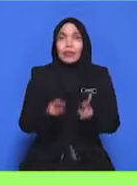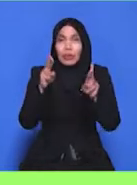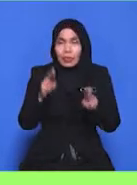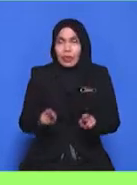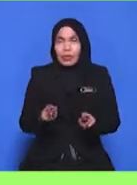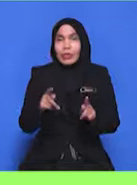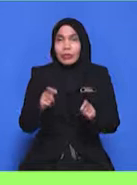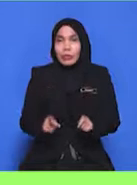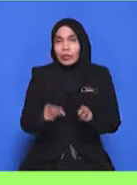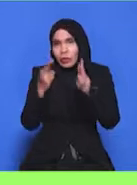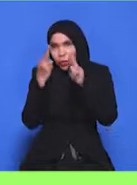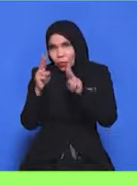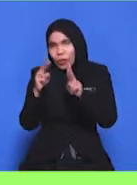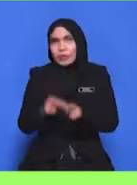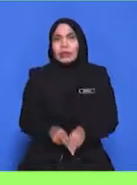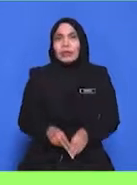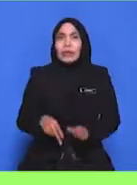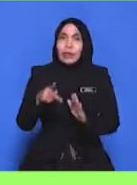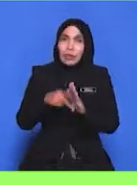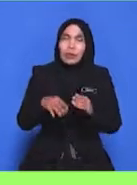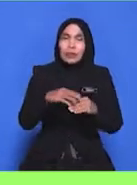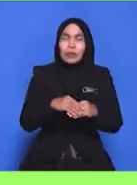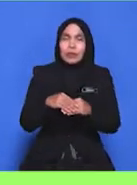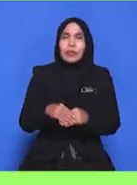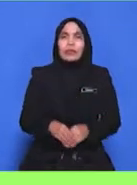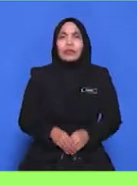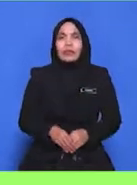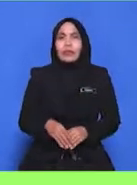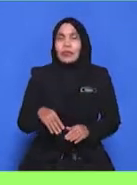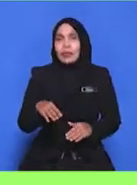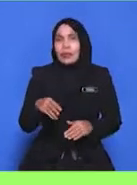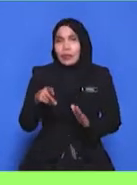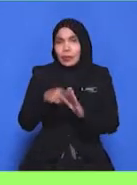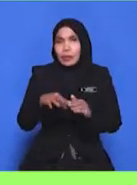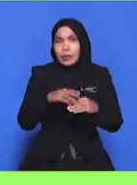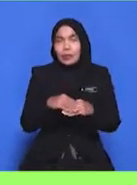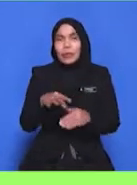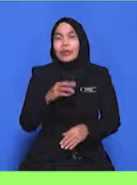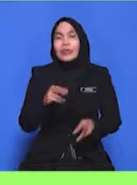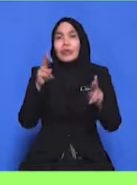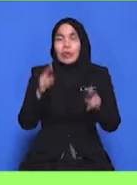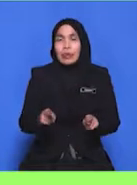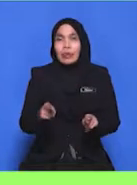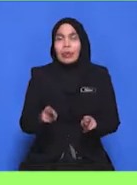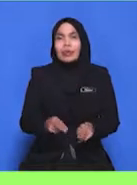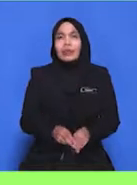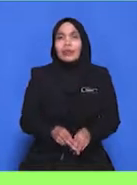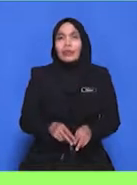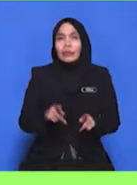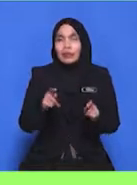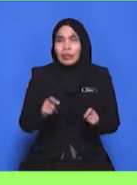negara boleh maju kerana pemimpin dan rakyat saling hormat menghormati. Betul tak,